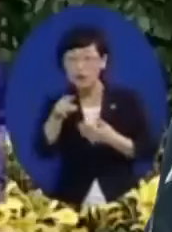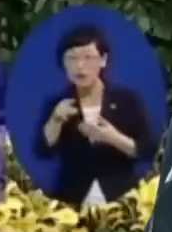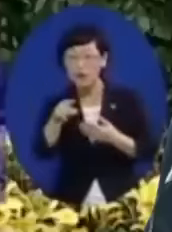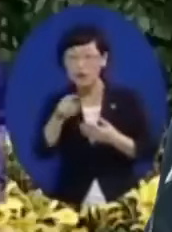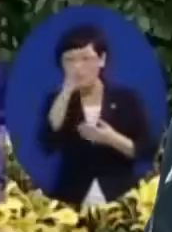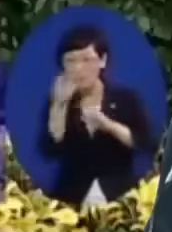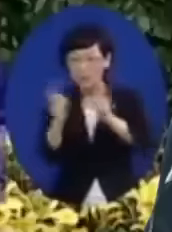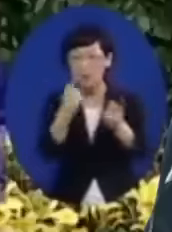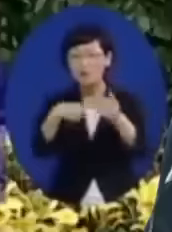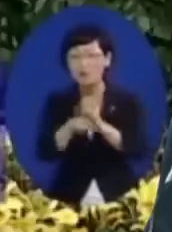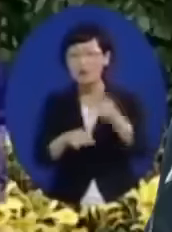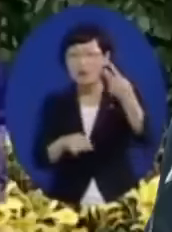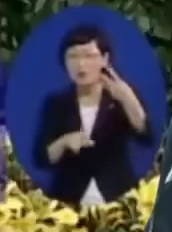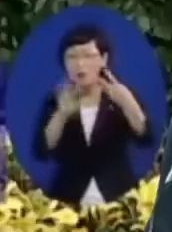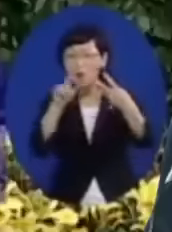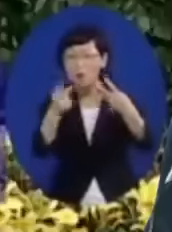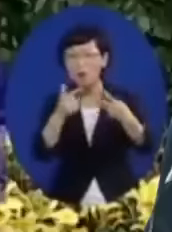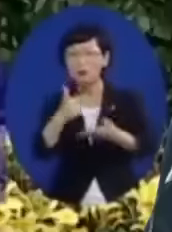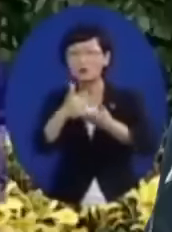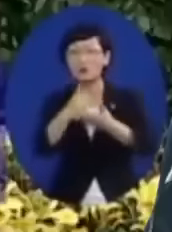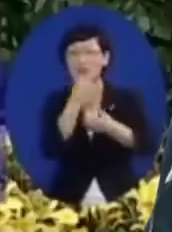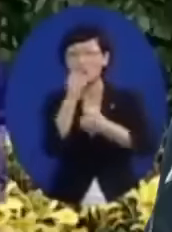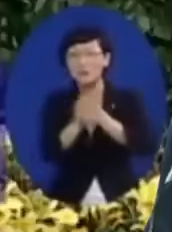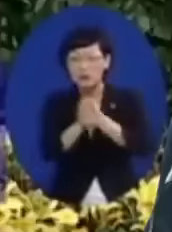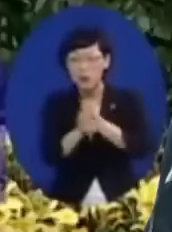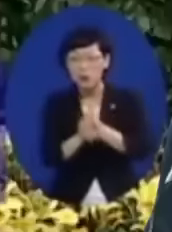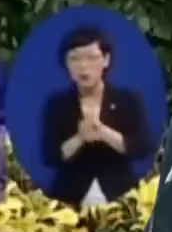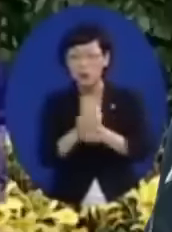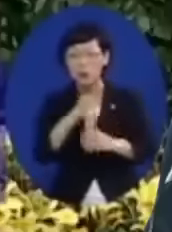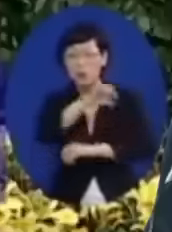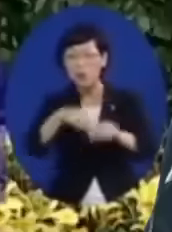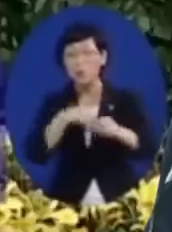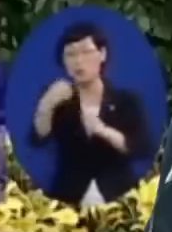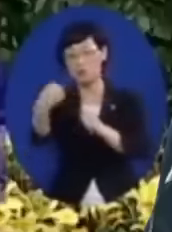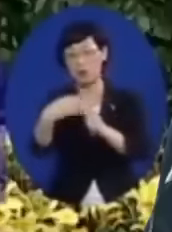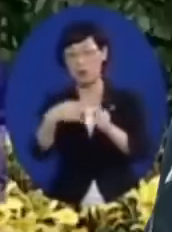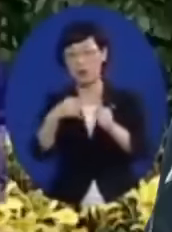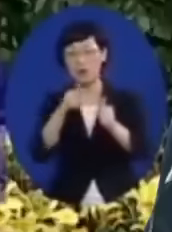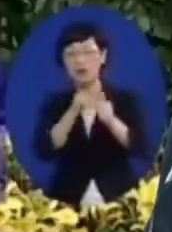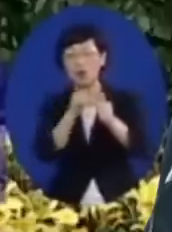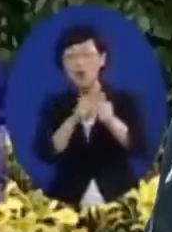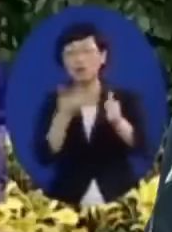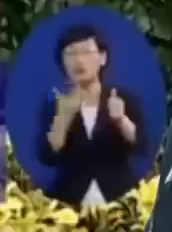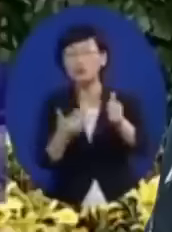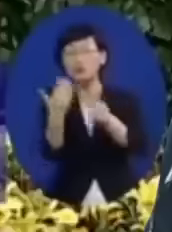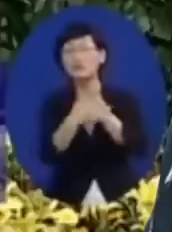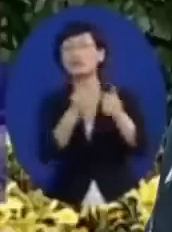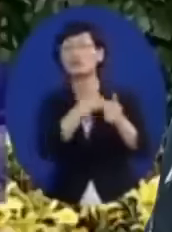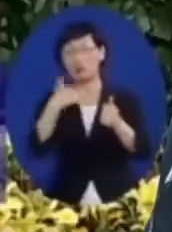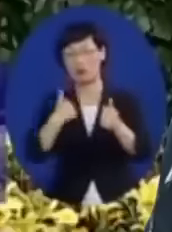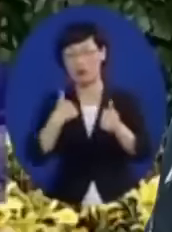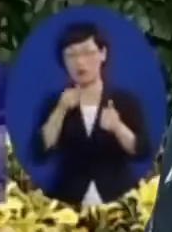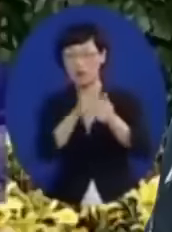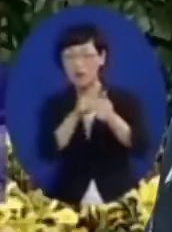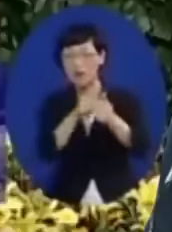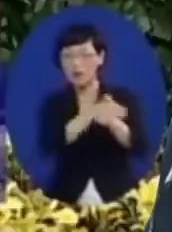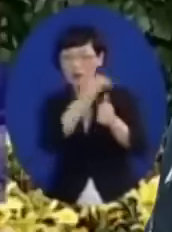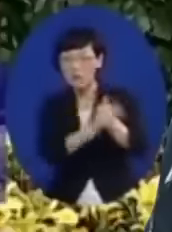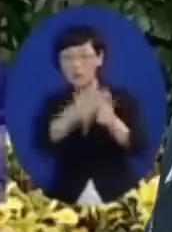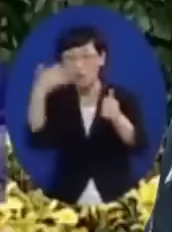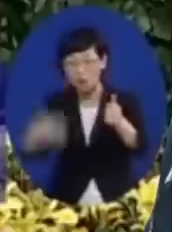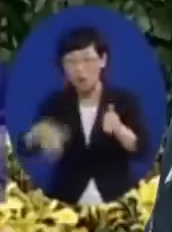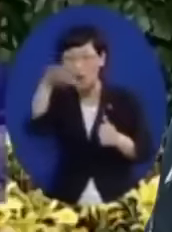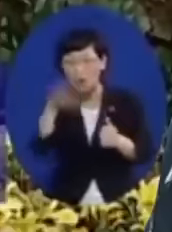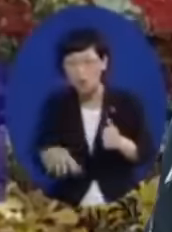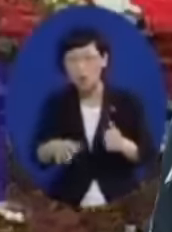내가 세 번 주께 간구했더니 나에게 이르시기를 내 은혜가 내게 족하도다. 이는 내 능력이 약한 데서